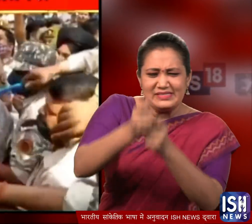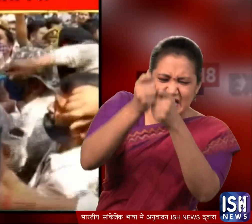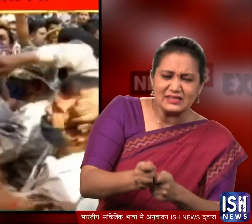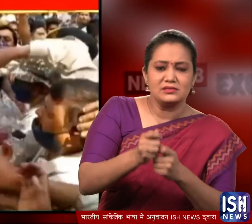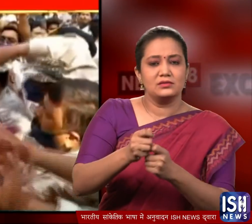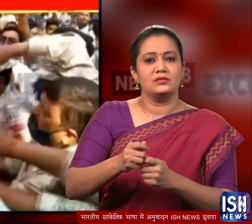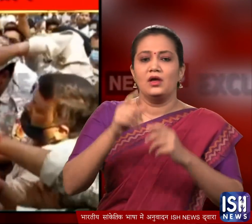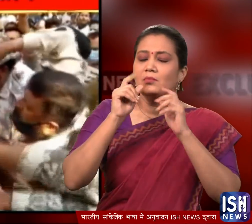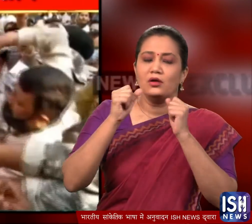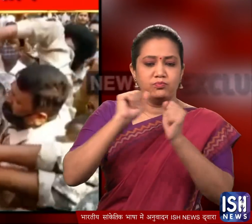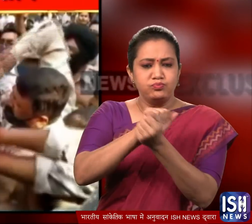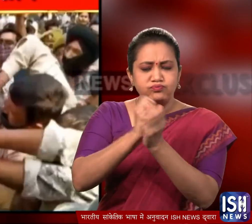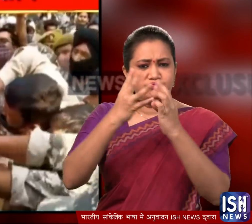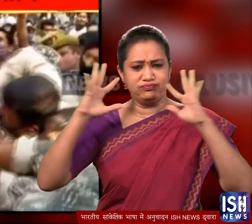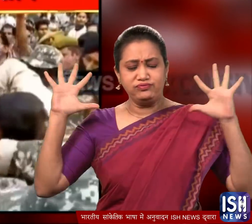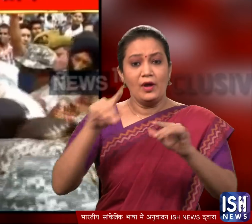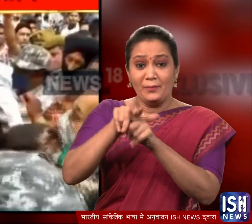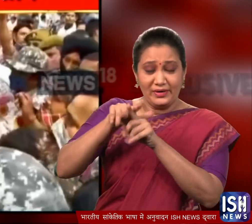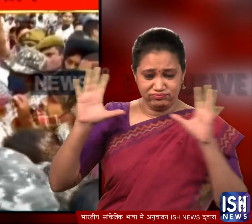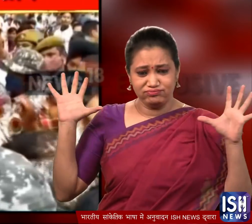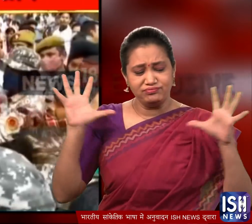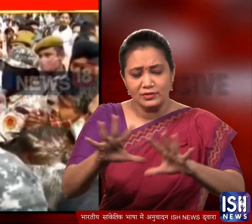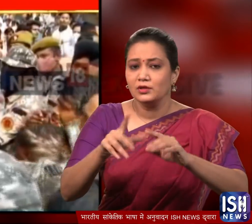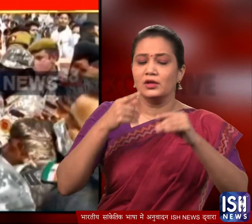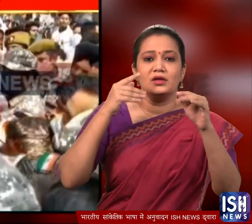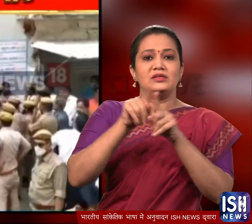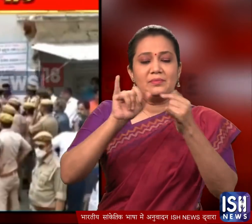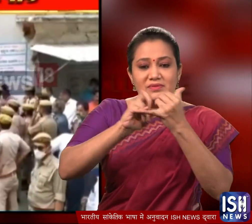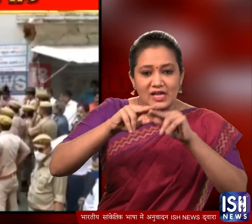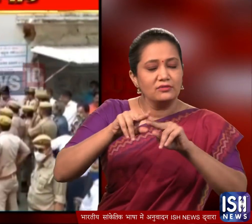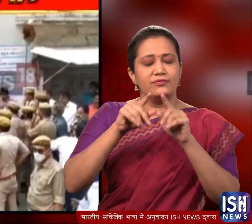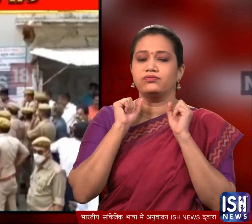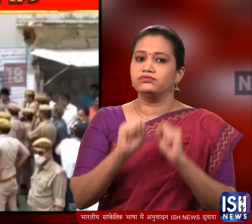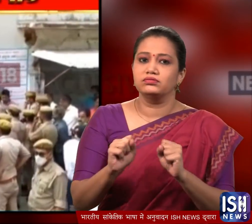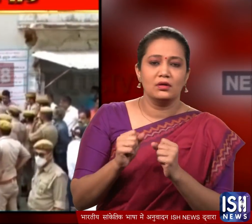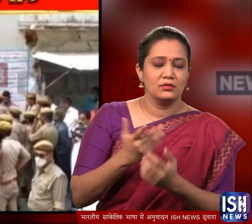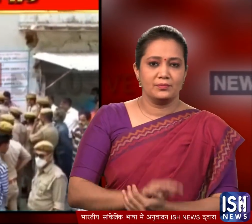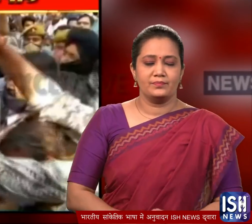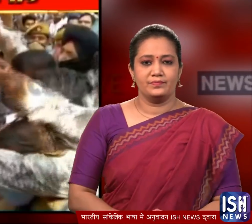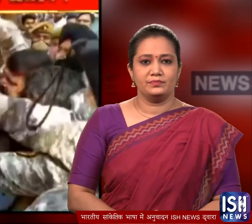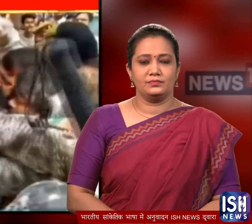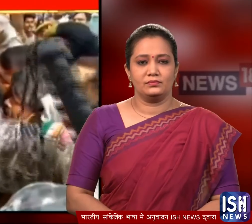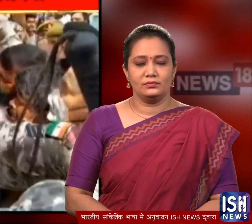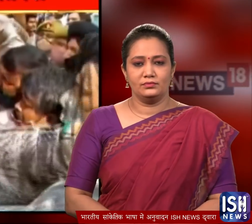एक प्लास की मदद ली गई, लेकिन भारी पुलिस बल के साथ पहुंची नगर निगम की टीम अस्पताल के स्टाफ के सामने पस्त होती